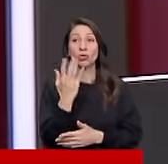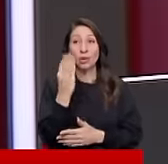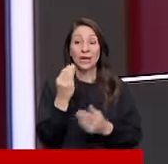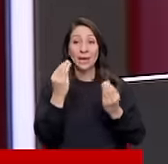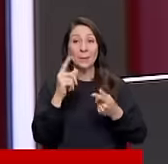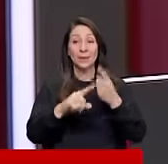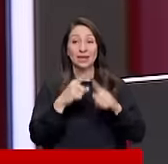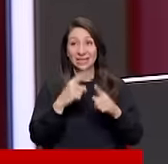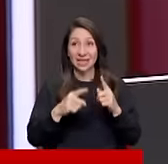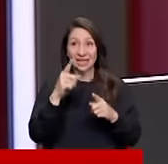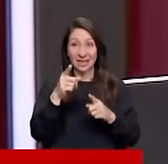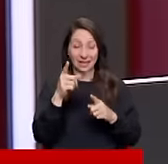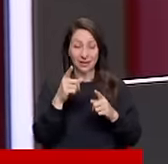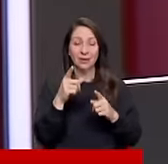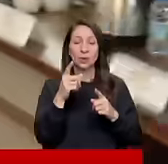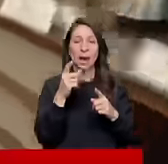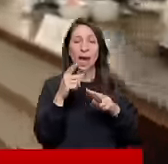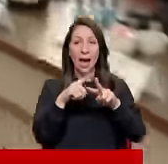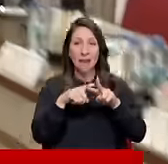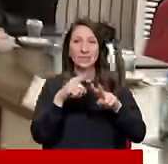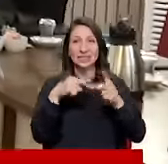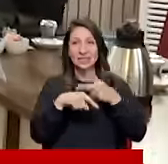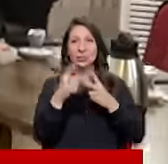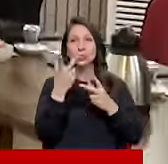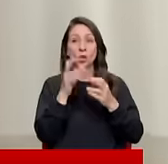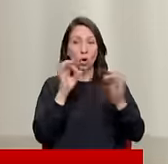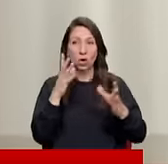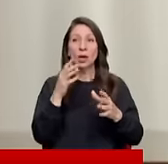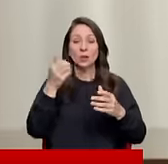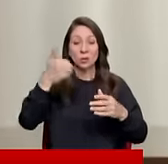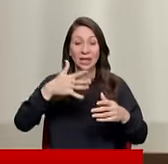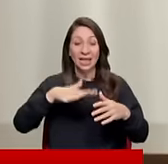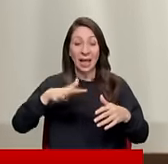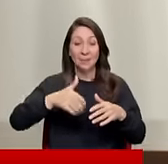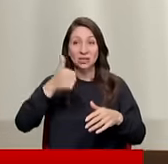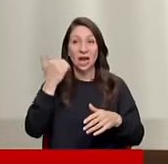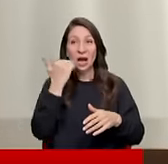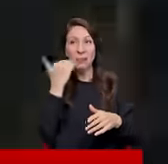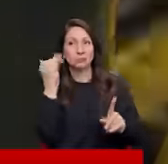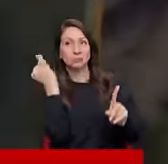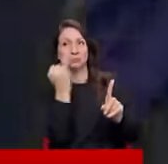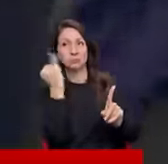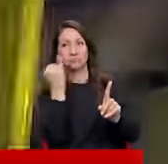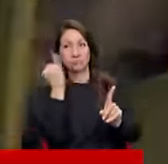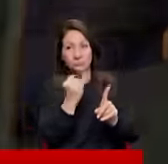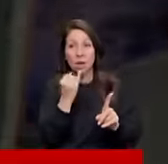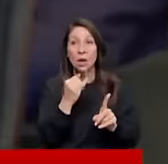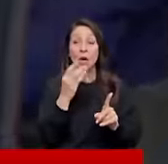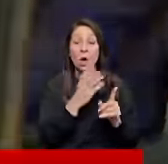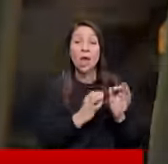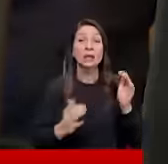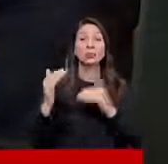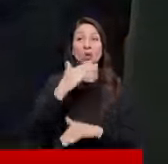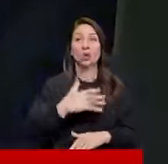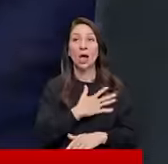İyi Parti GİK üyesi Ahmet Zeki Üçok da kurma ekiple birlikte Genel Başkan Akşener'e yöneltti eleştiri oklarını. Olağanüstü